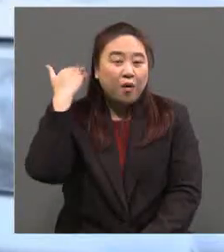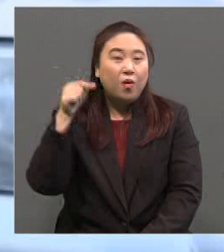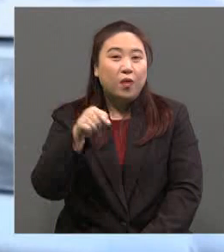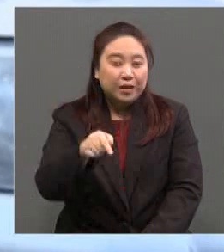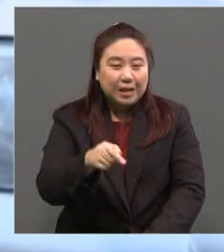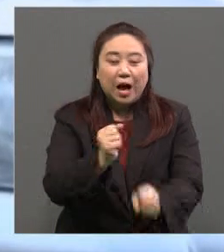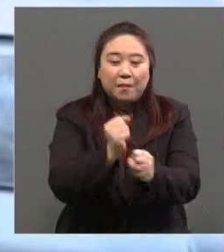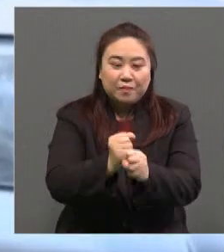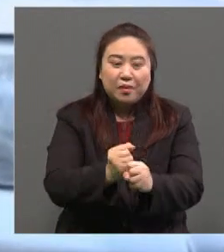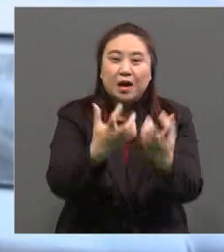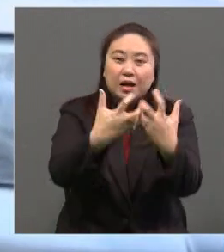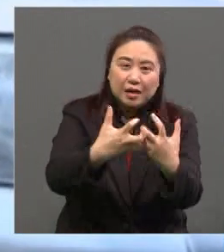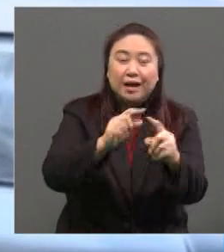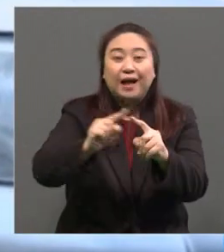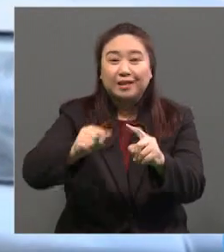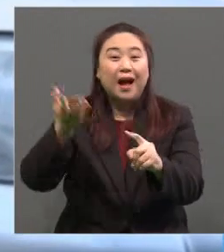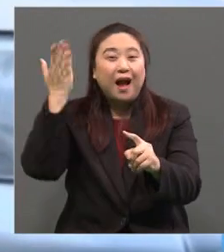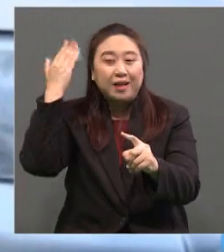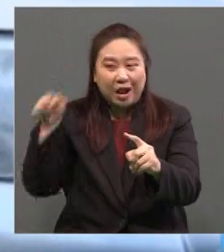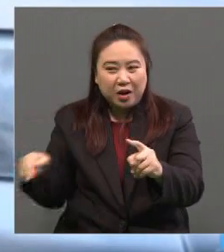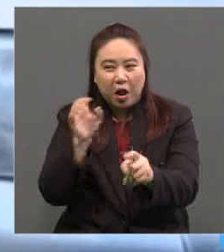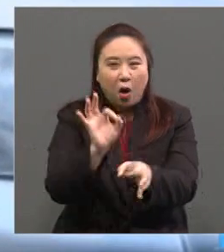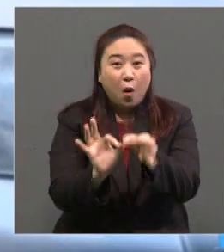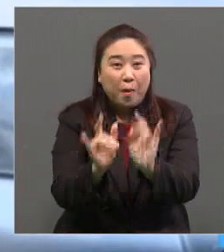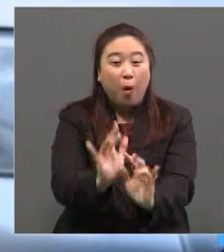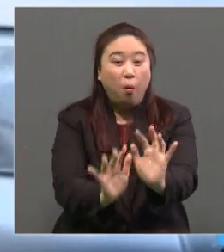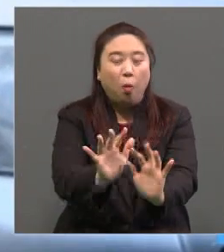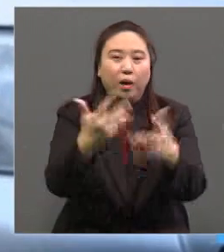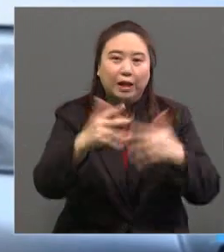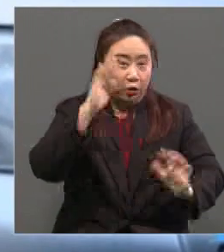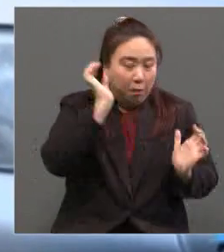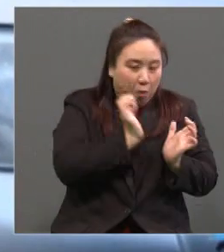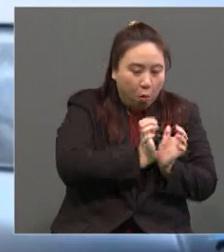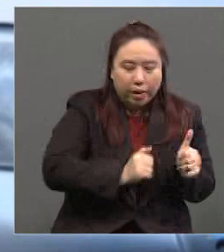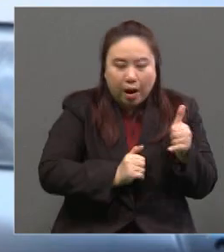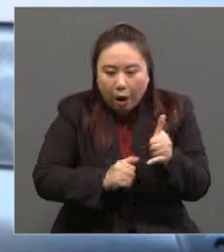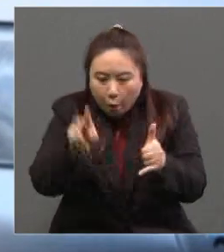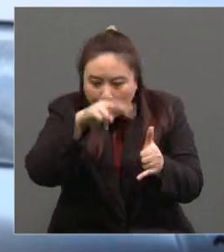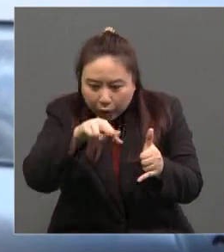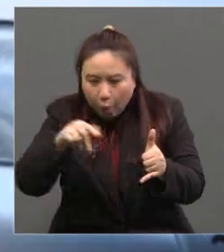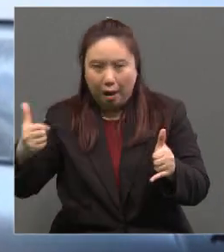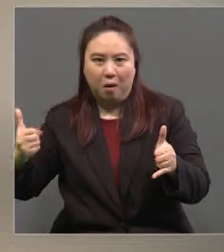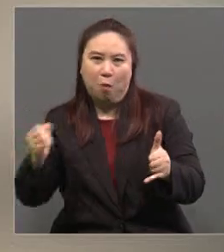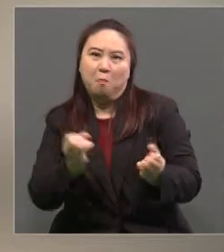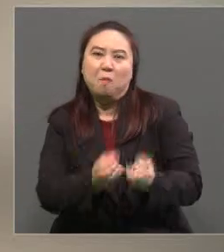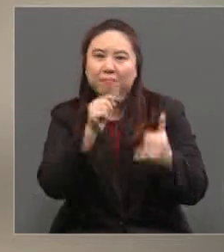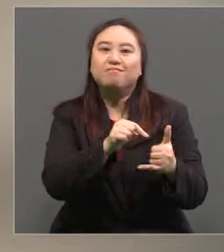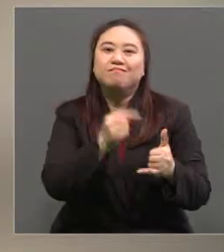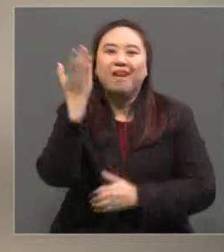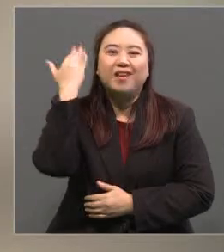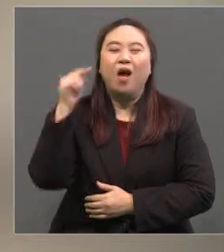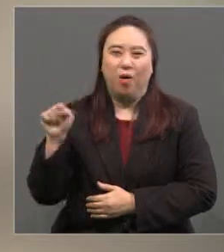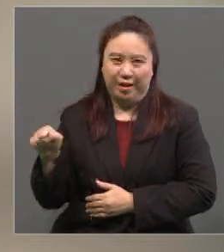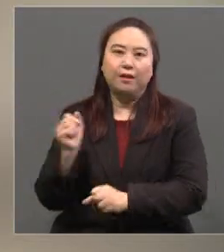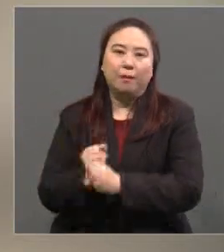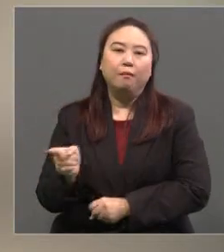ในการก่อสร้างถนนทำให้ตำรวจเนี่ยเสียชีวิต1นายแล้วก็ได้รับบาดเจ็บ4นายเหตุการณ์เกิดขึ้นเมื่อวันที่17กุมภาพันธ์ที่ผ่านมา